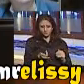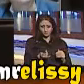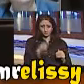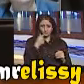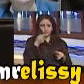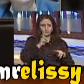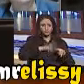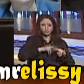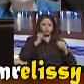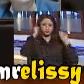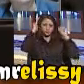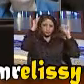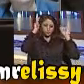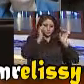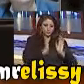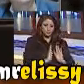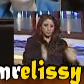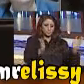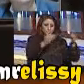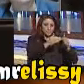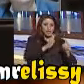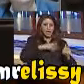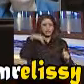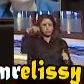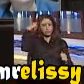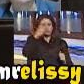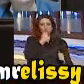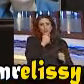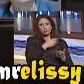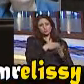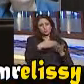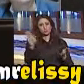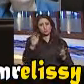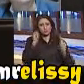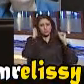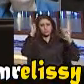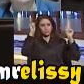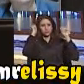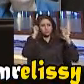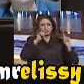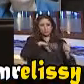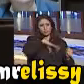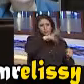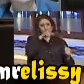اللي هي بتطالب بفعاليات لحين إسقاط النظام، إيه رأي سيادتك في هذه الدعوة؟